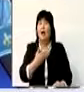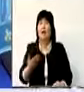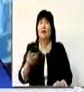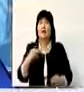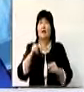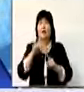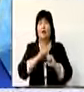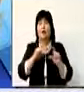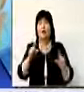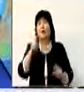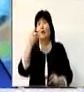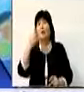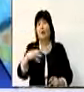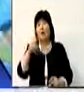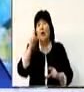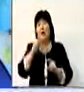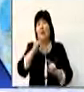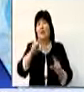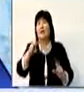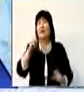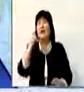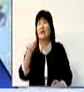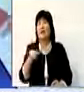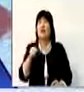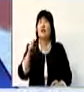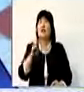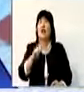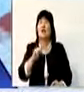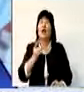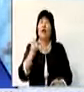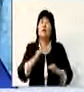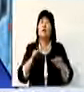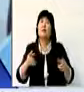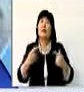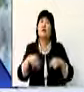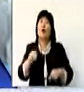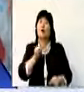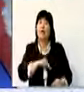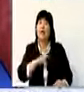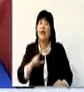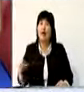Өкілдері, номері 30-шы мектеп лицейі, Жазира балабақшасының ұжымдары.